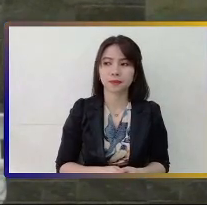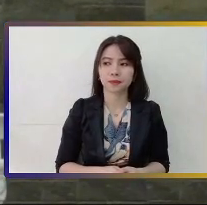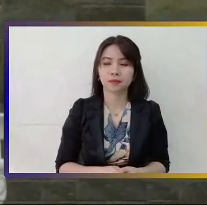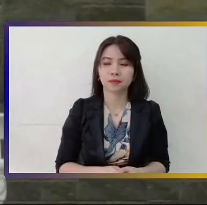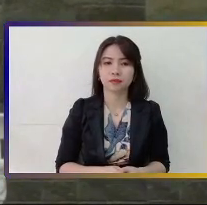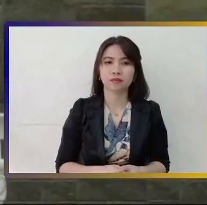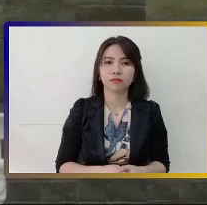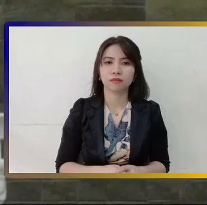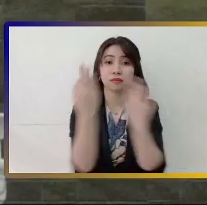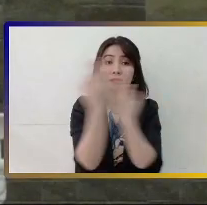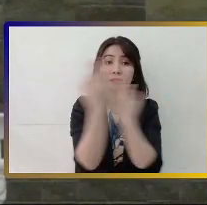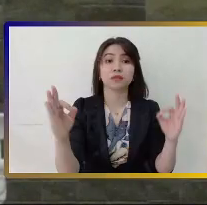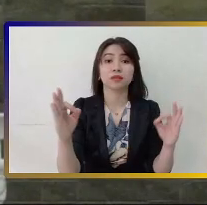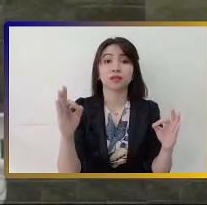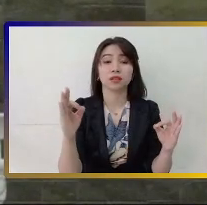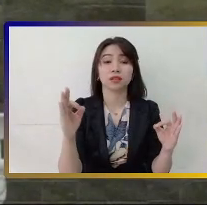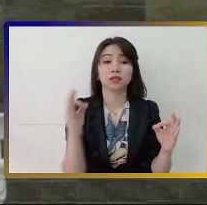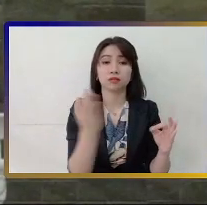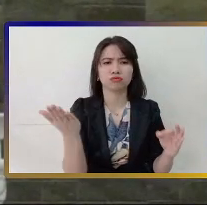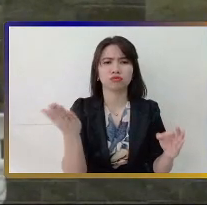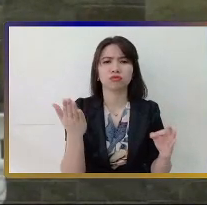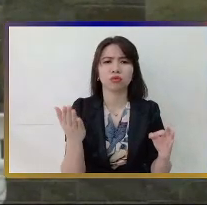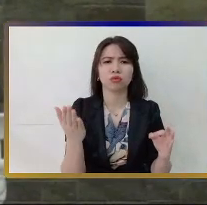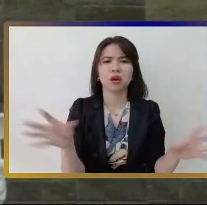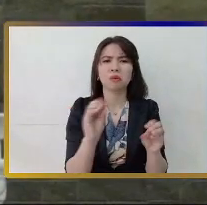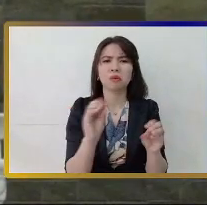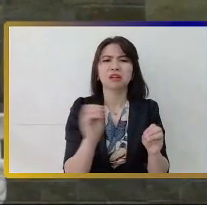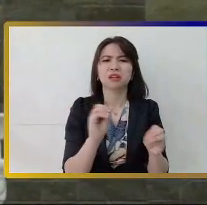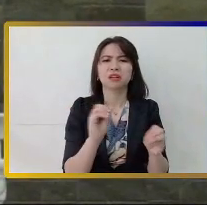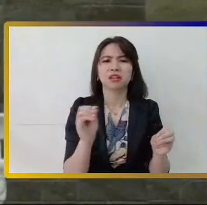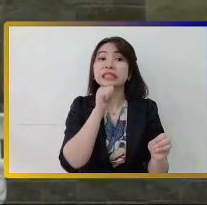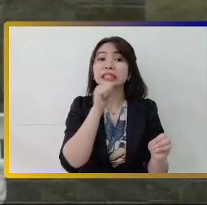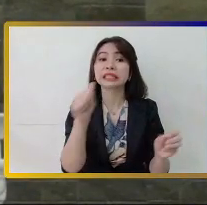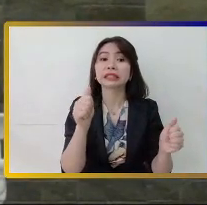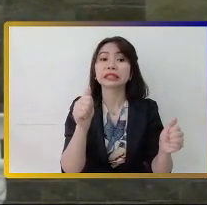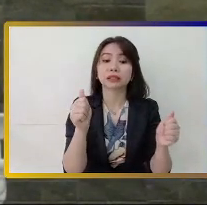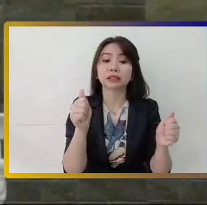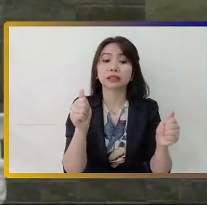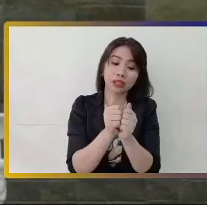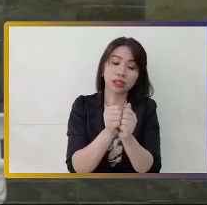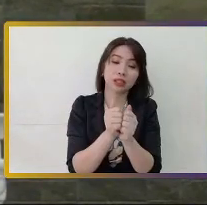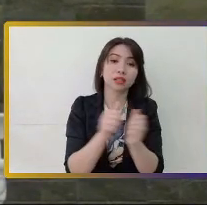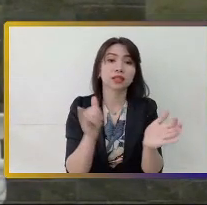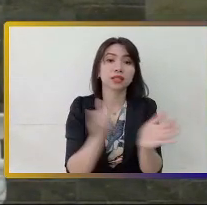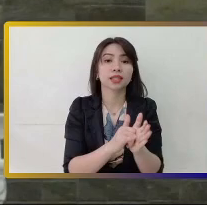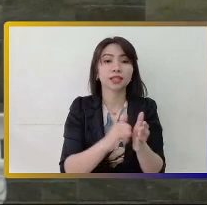Delivered ka na. Wala ka na dyan. Wala nang ibig sabihin, wala na. Divorce ka na dyan.